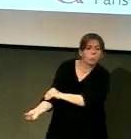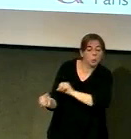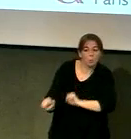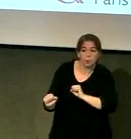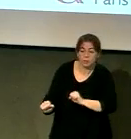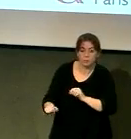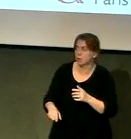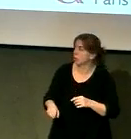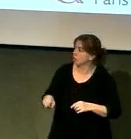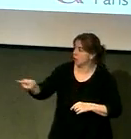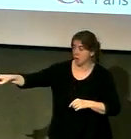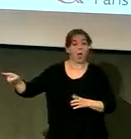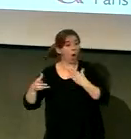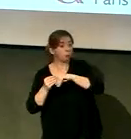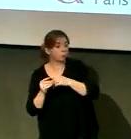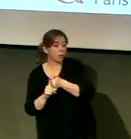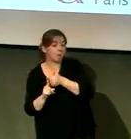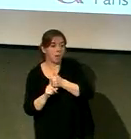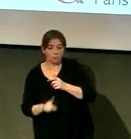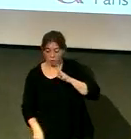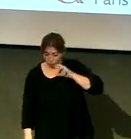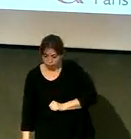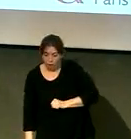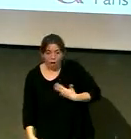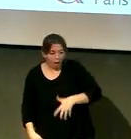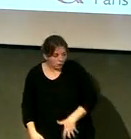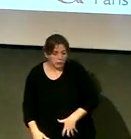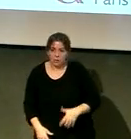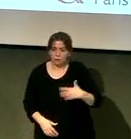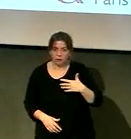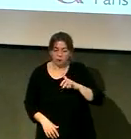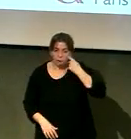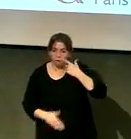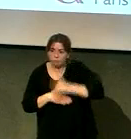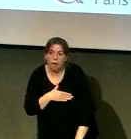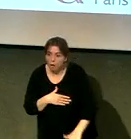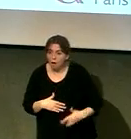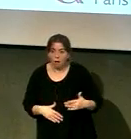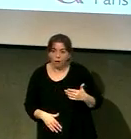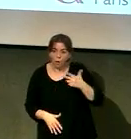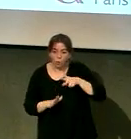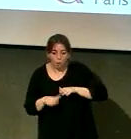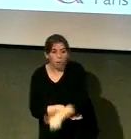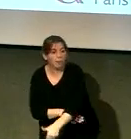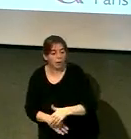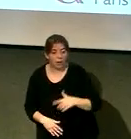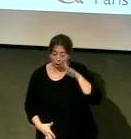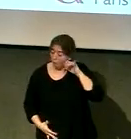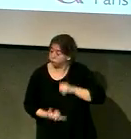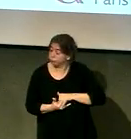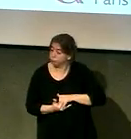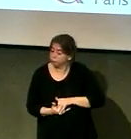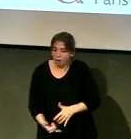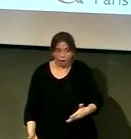quand elle a découvert la grossesse à 3 ou 4 mois, pour les raisons qu'on vous a expliquées précédemment. S'il faut 3 mois pour avoir un